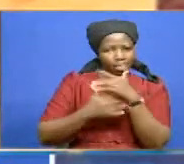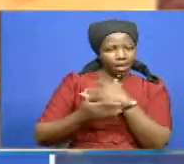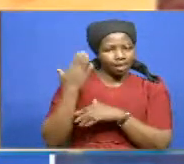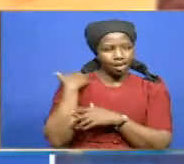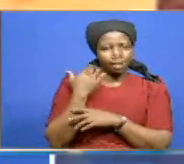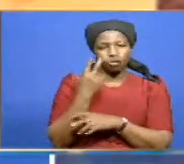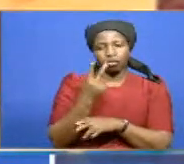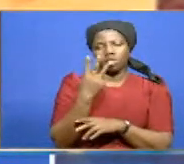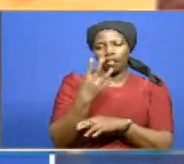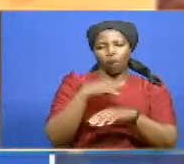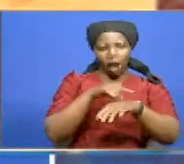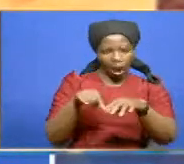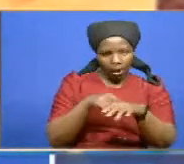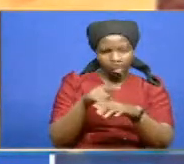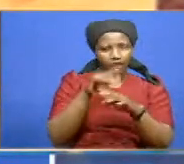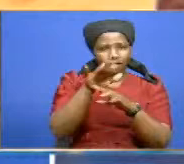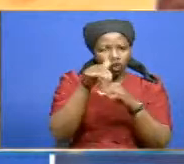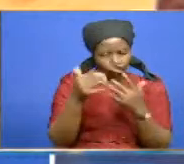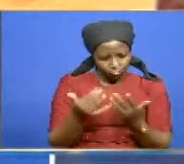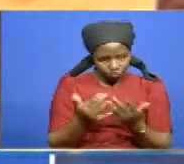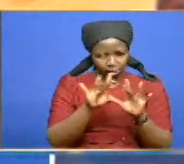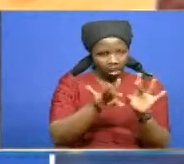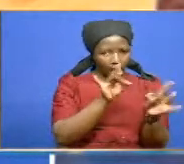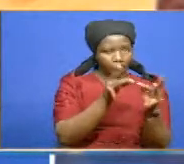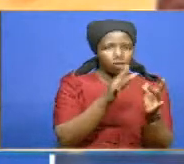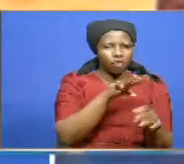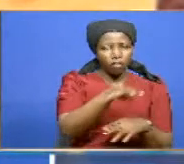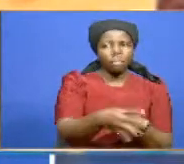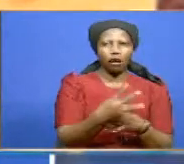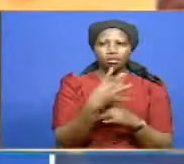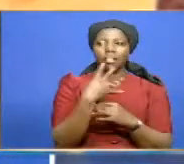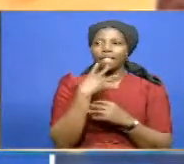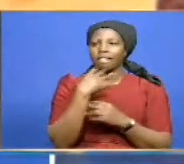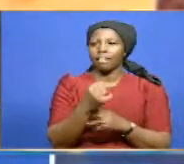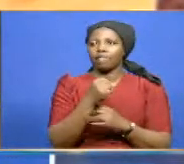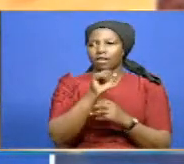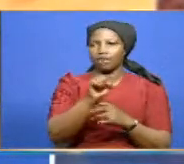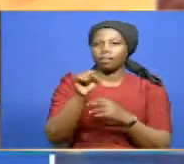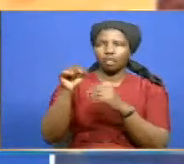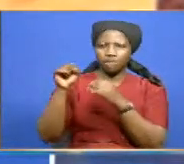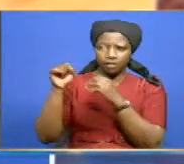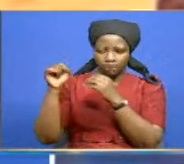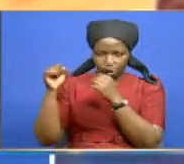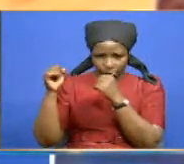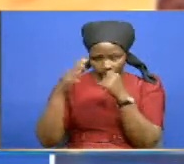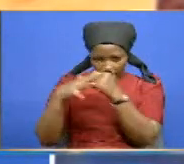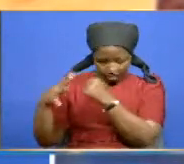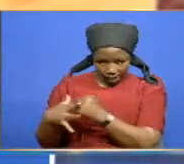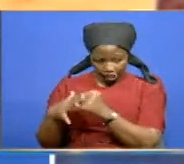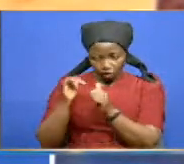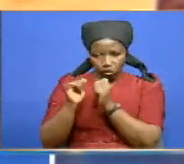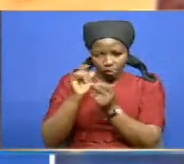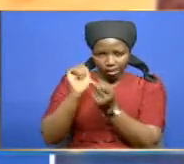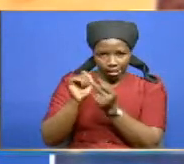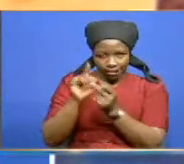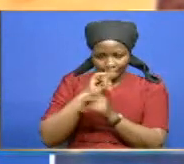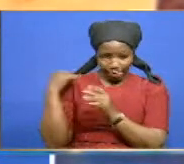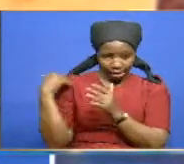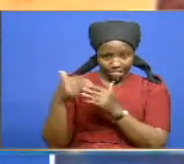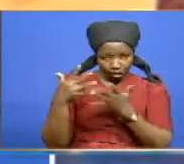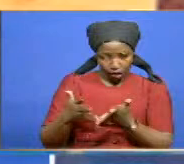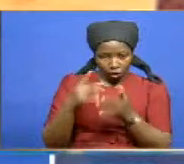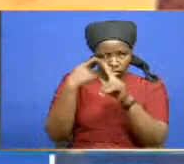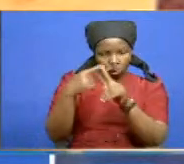24 zilizopita kutoka kwa sampuli 4559 zilizopimwa. Kufikia sasa, jumla ya